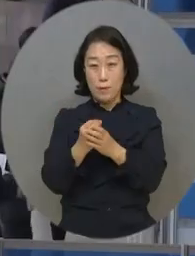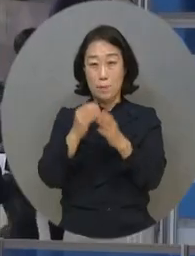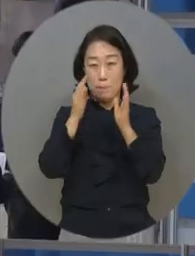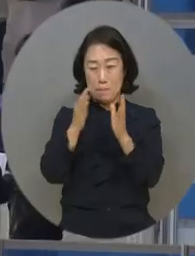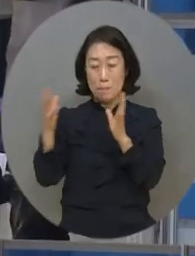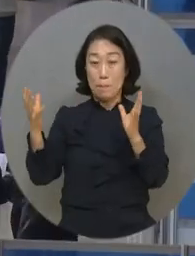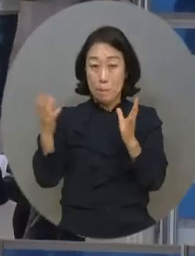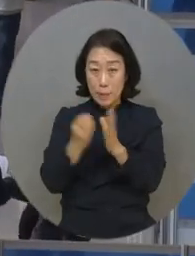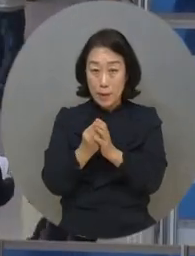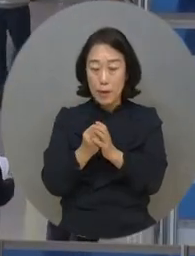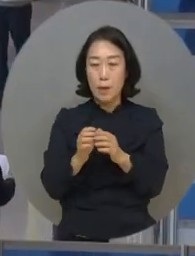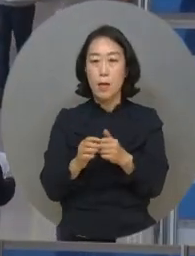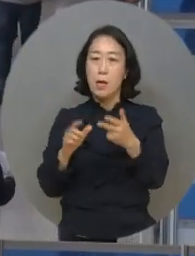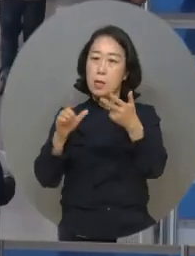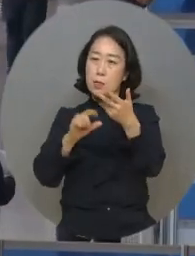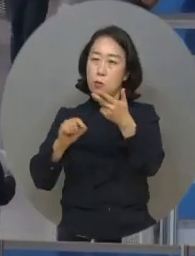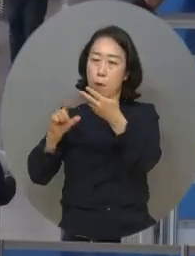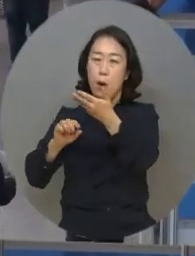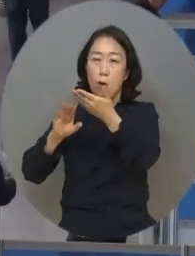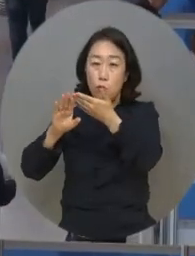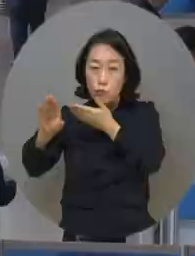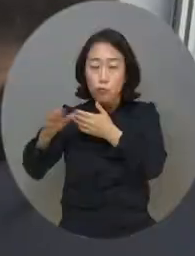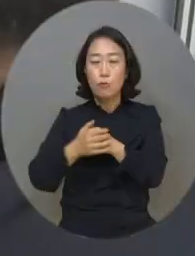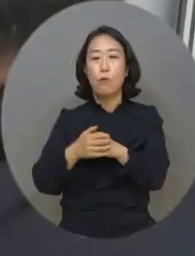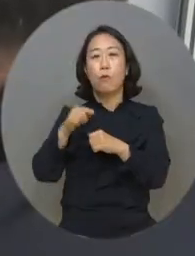올 하반기부터 장애인 고용촉진 및